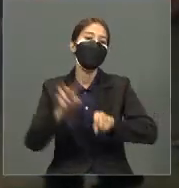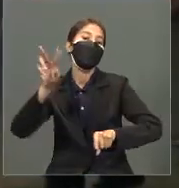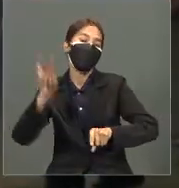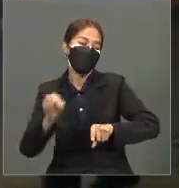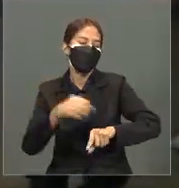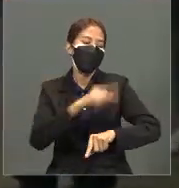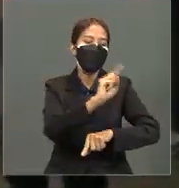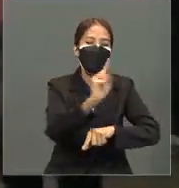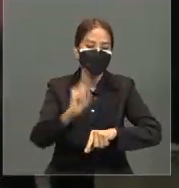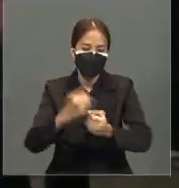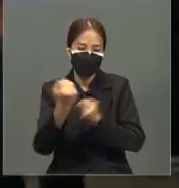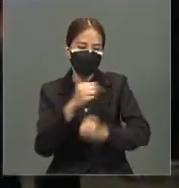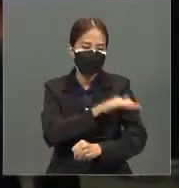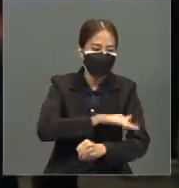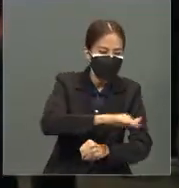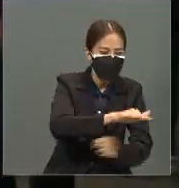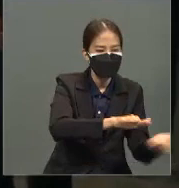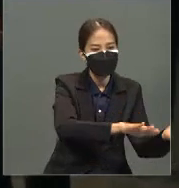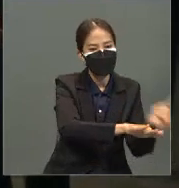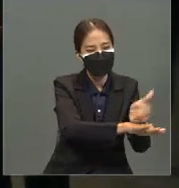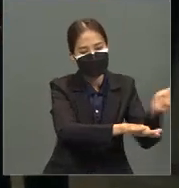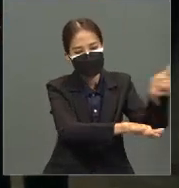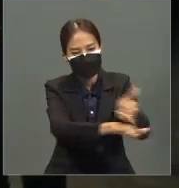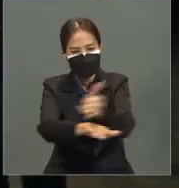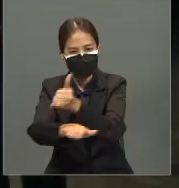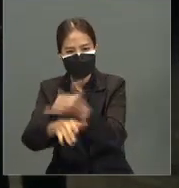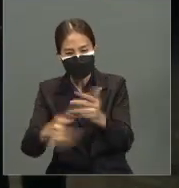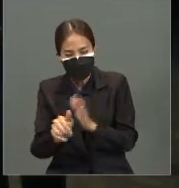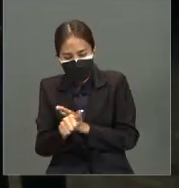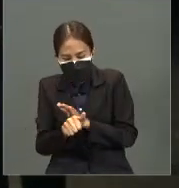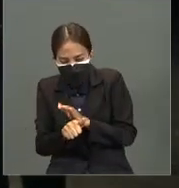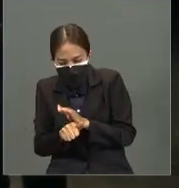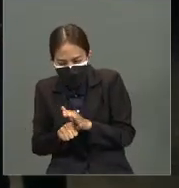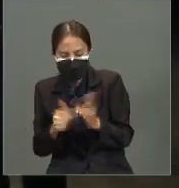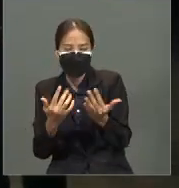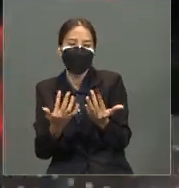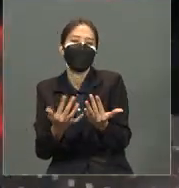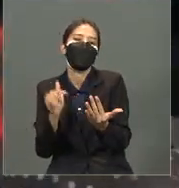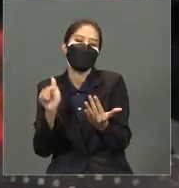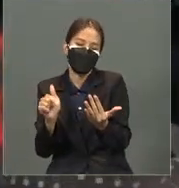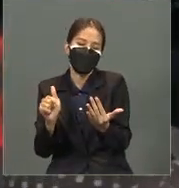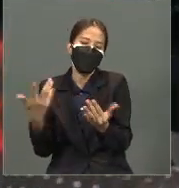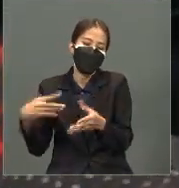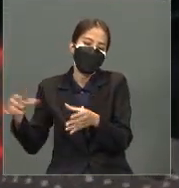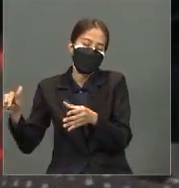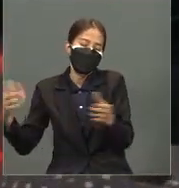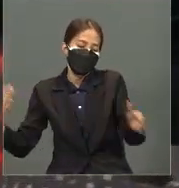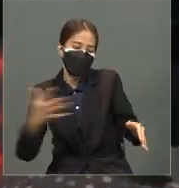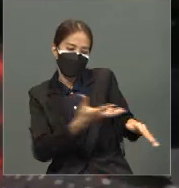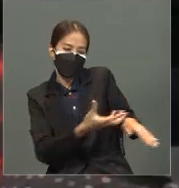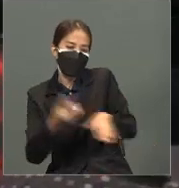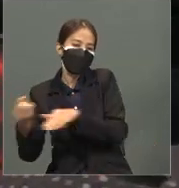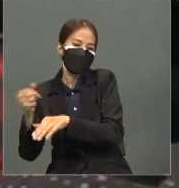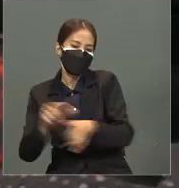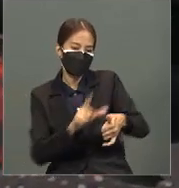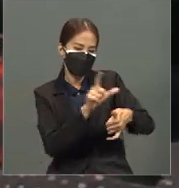หมายเอาไว้แล้วก็พาไปหลบซ่อนในพื้นที่ของอำเภอสวนพึ่งเพื่อรออีกทีมเนี่ยมารับอีกทอดหนึ่งก็ได้ค่าจ้างหั